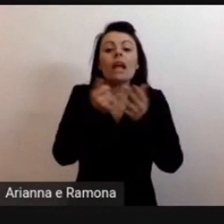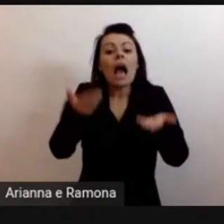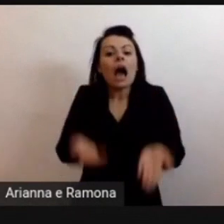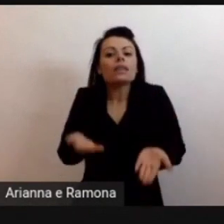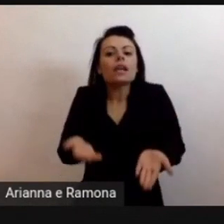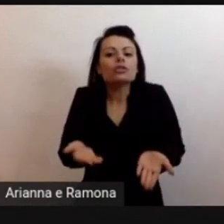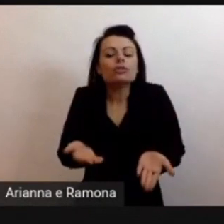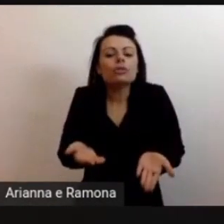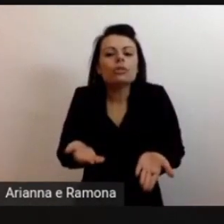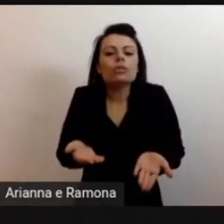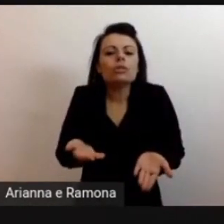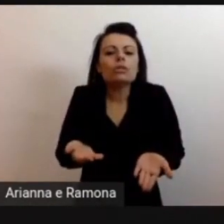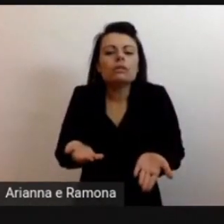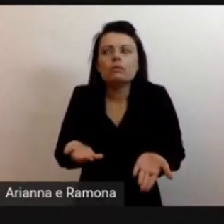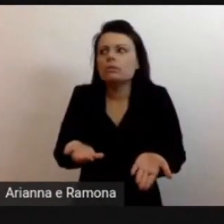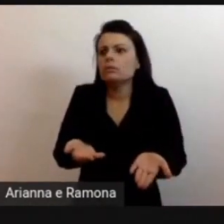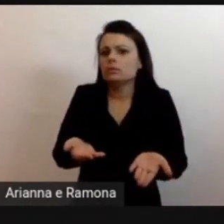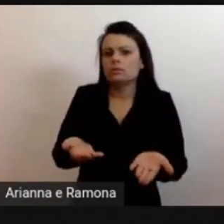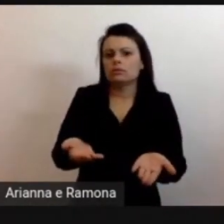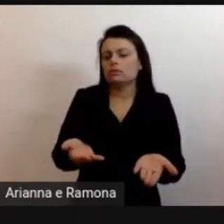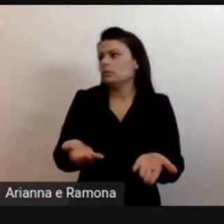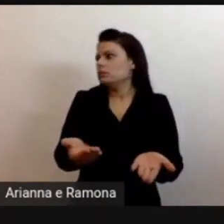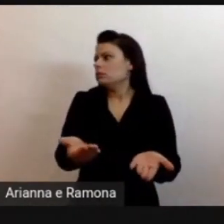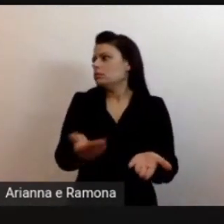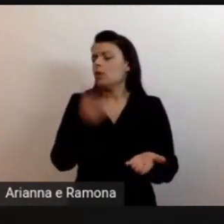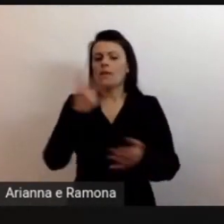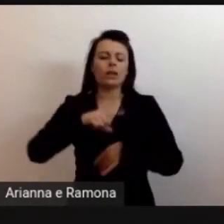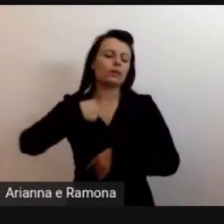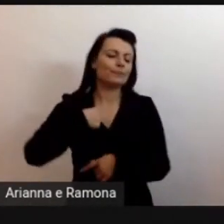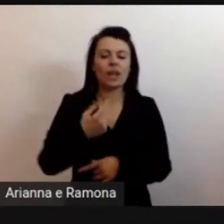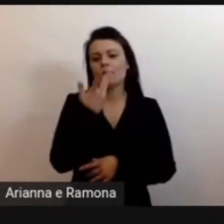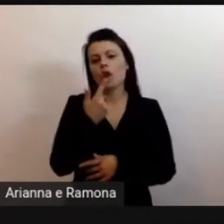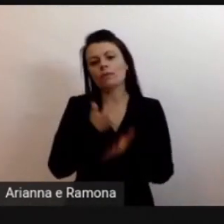in trekking o non hanno i numeri